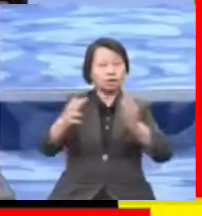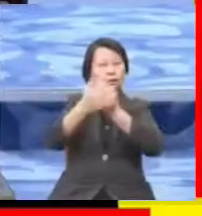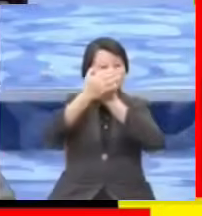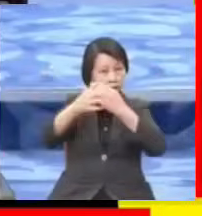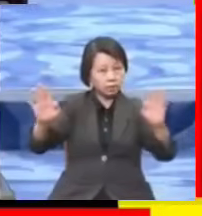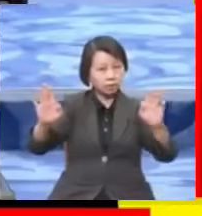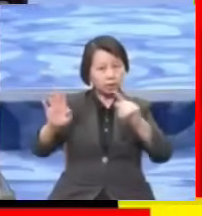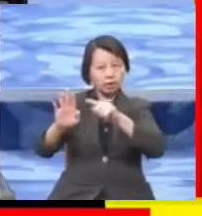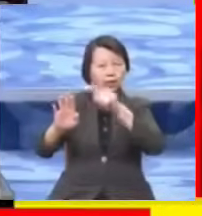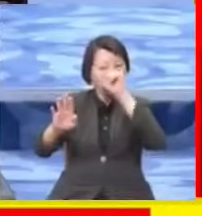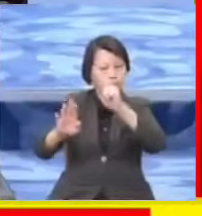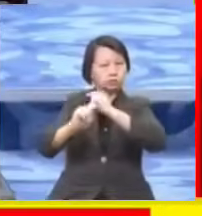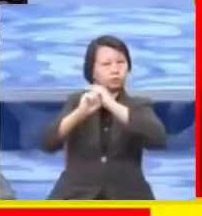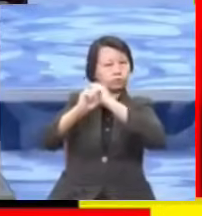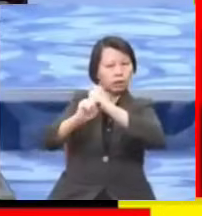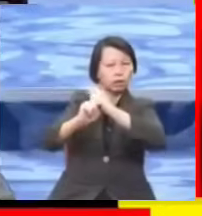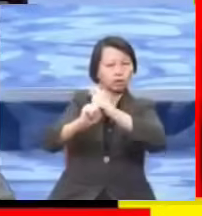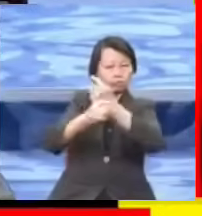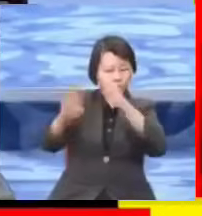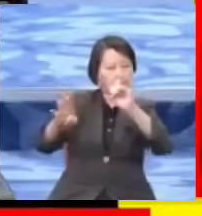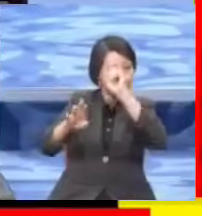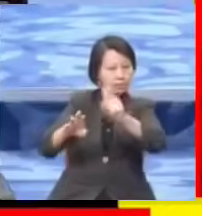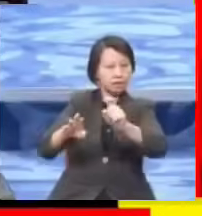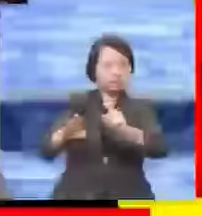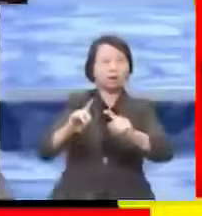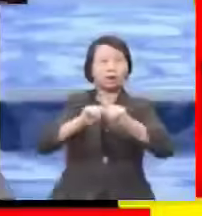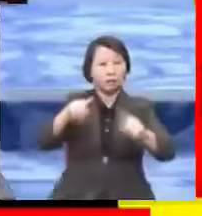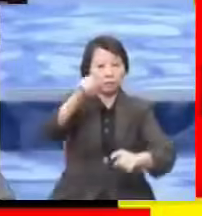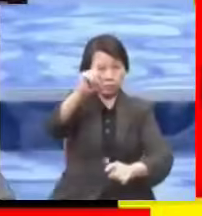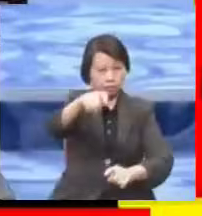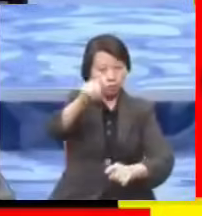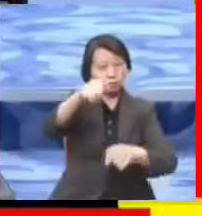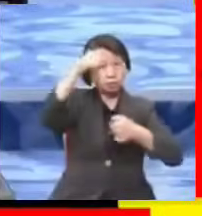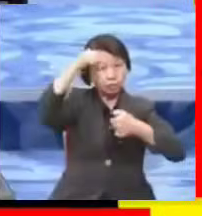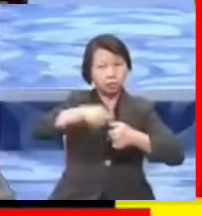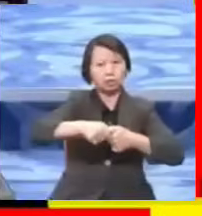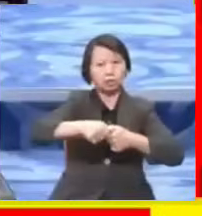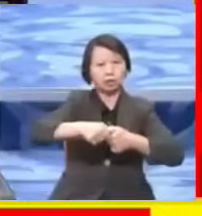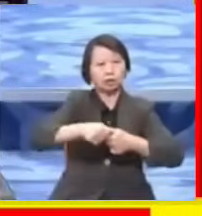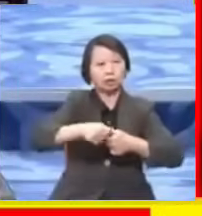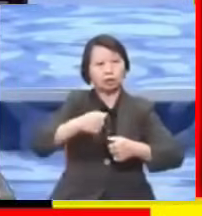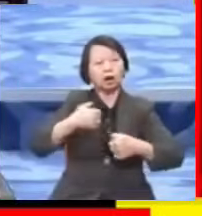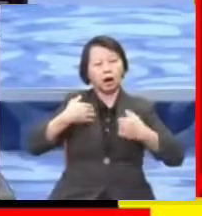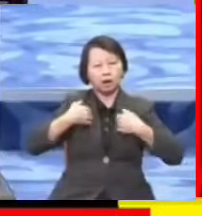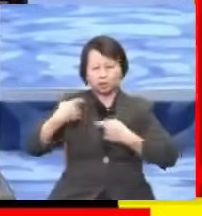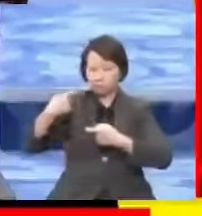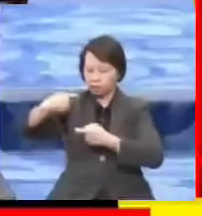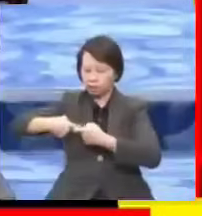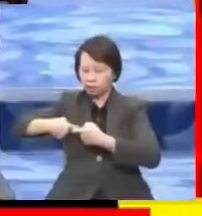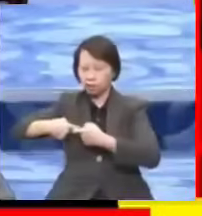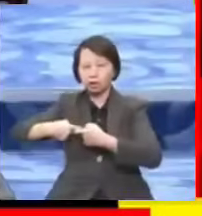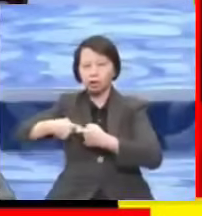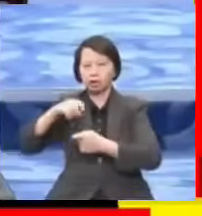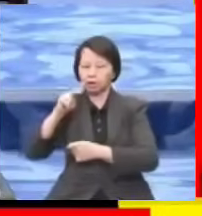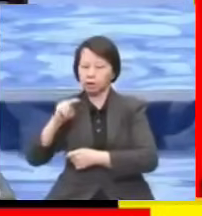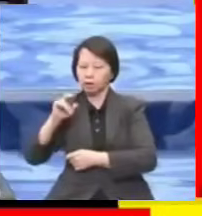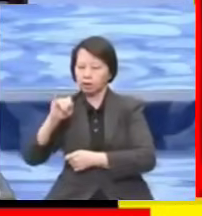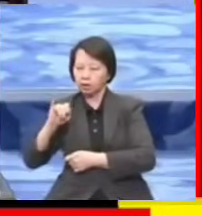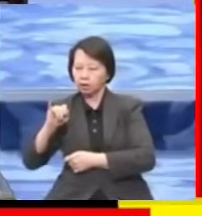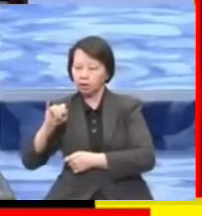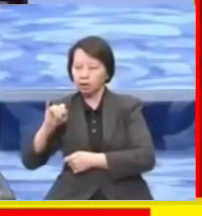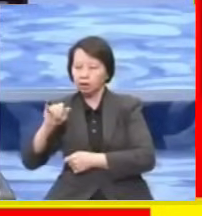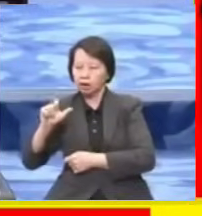kebebasan mesti dipertahankan, tetapi kita harus ingat, dan ini juga ada kaitan dengan soal nilai dan akhlak